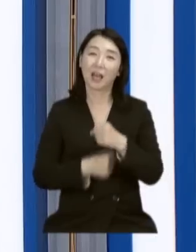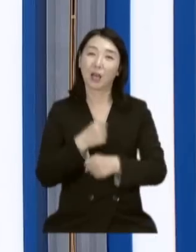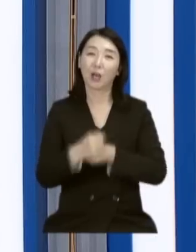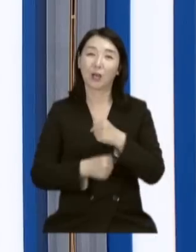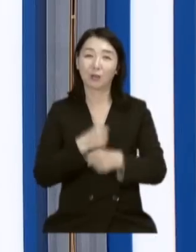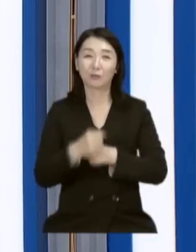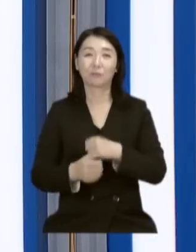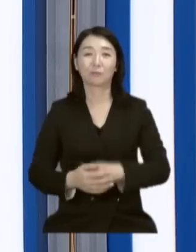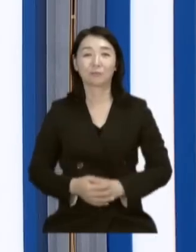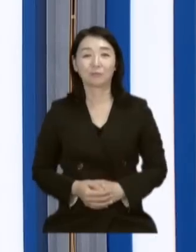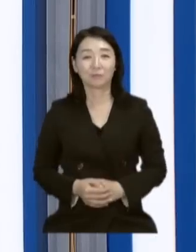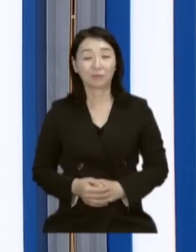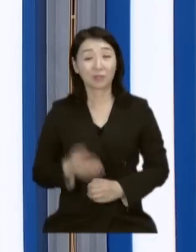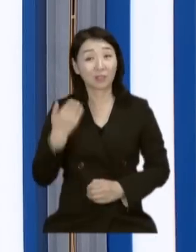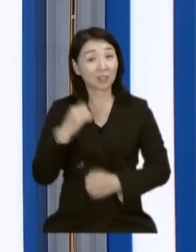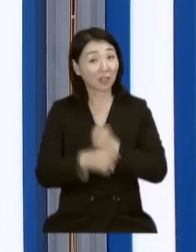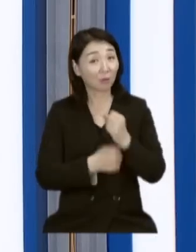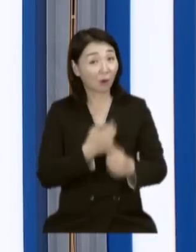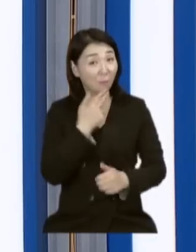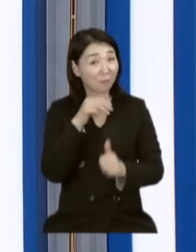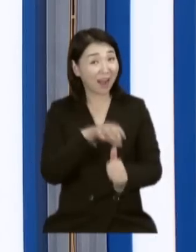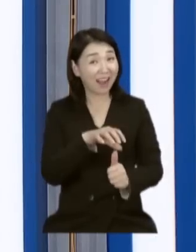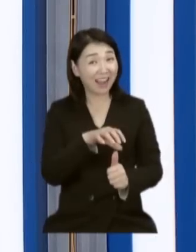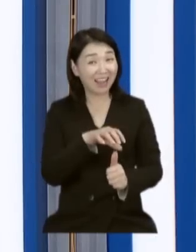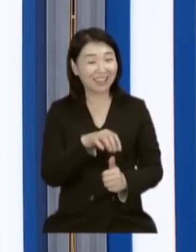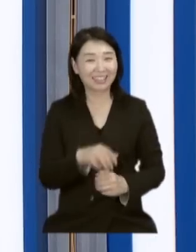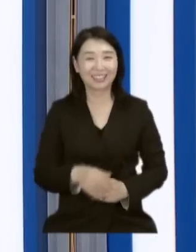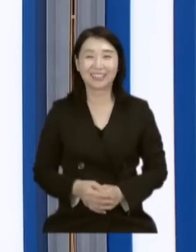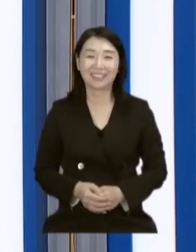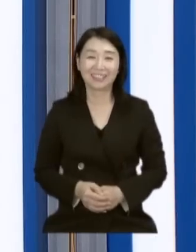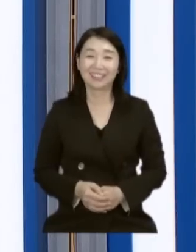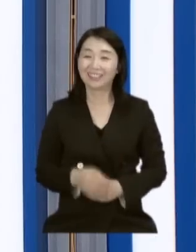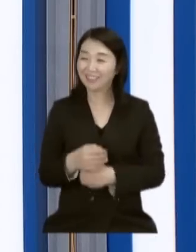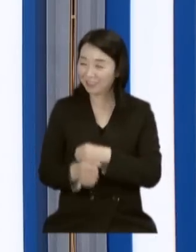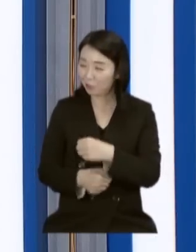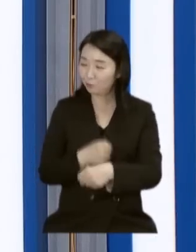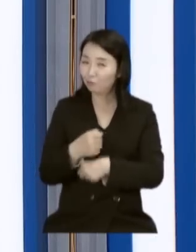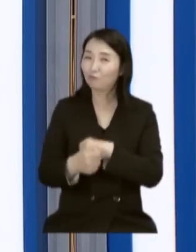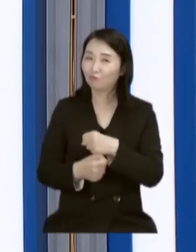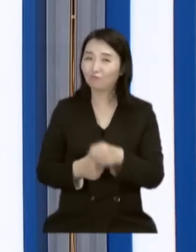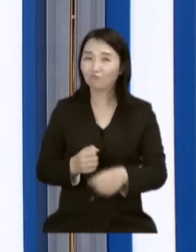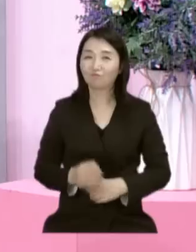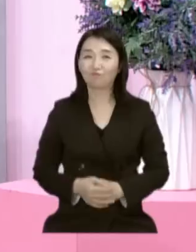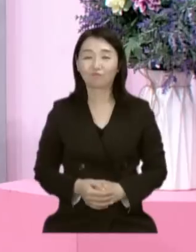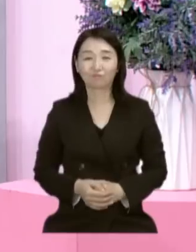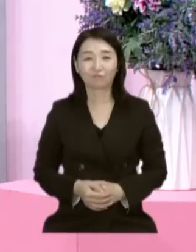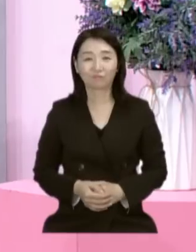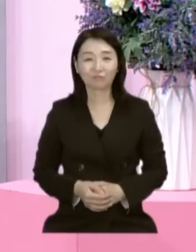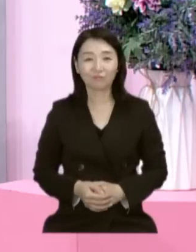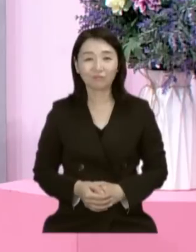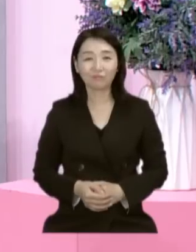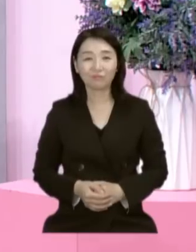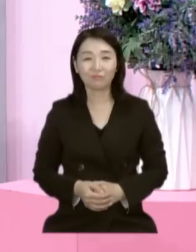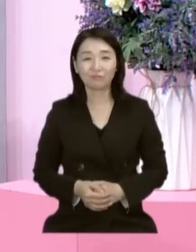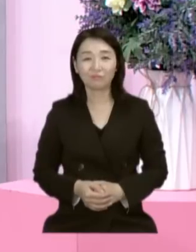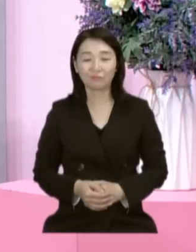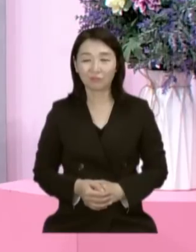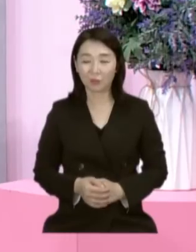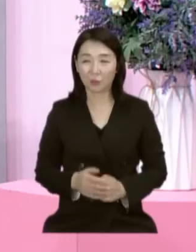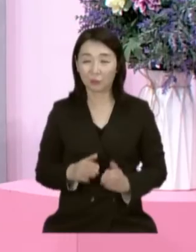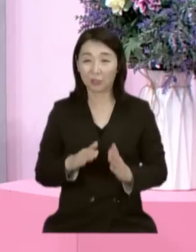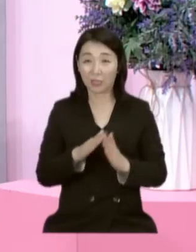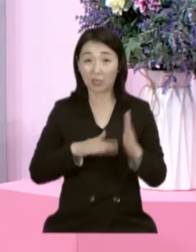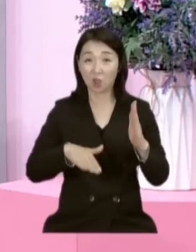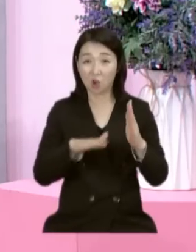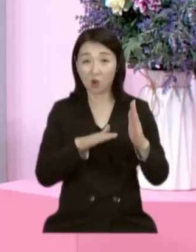자유인 것 같습니다. 네. 아 그전엔 자유가 없으셨어요? 자유. 저희 가정 같은